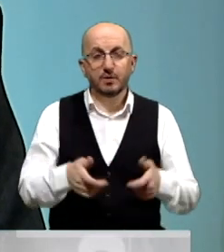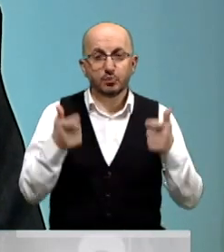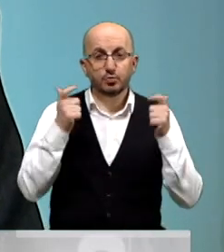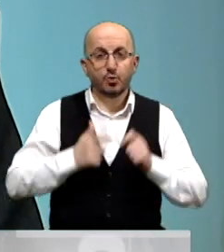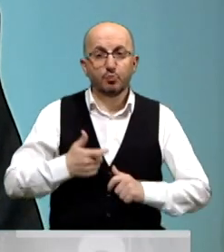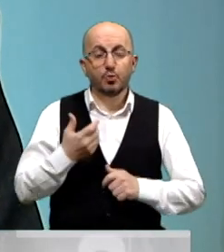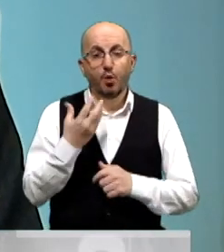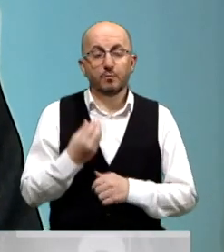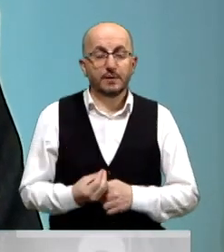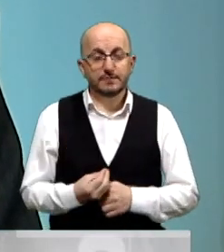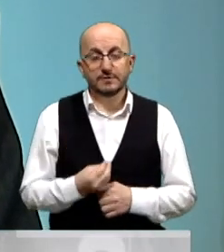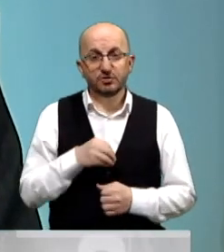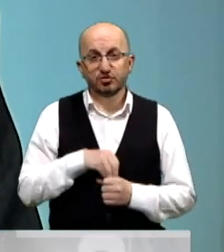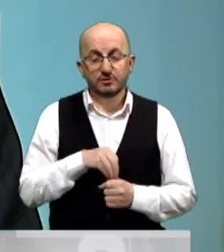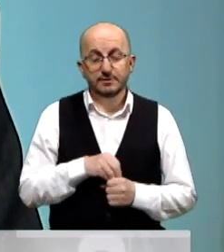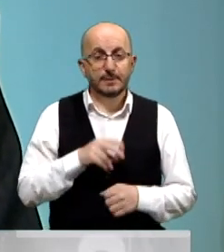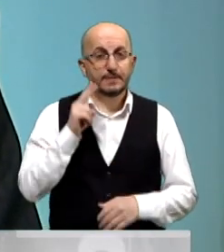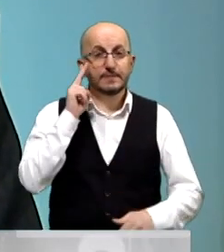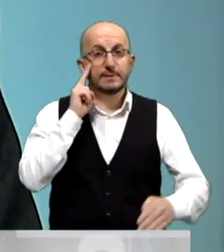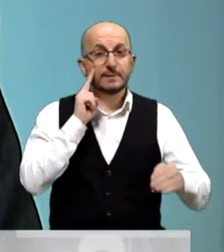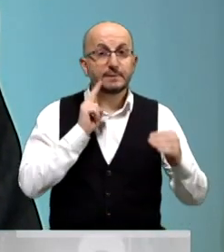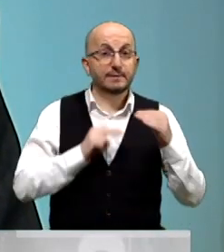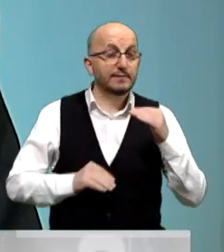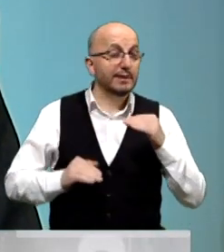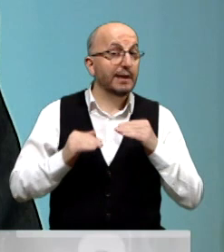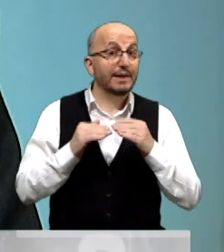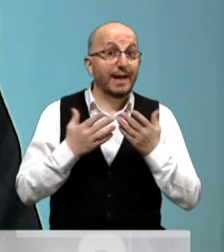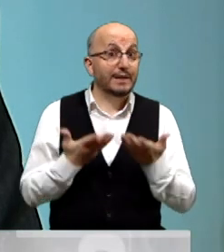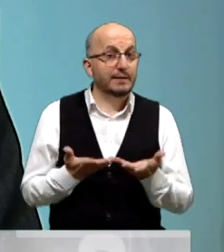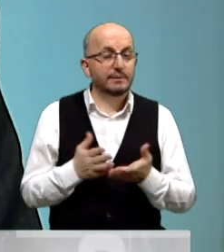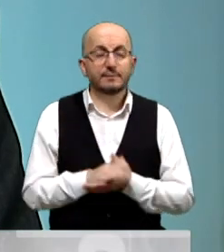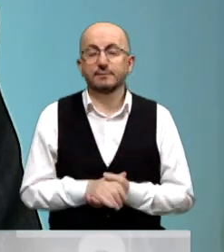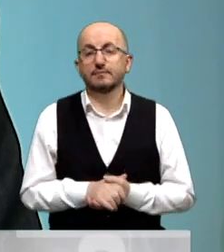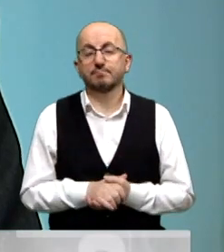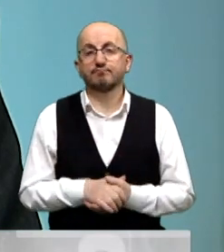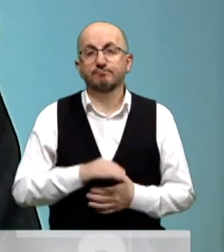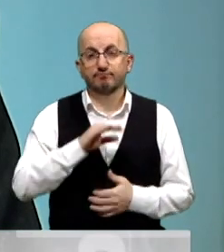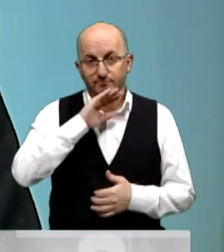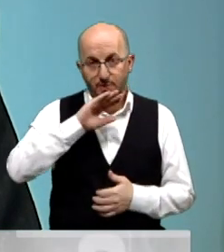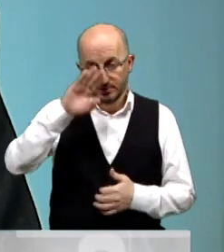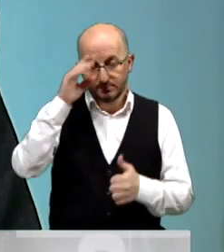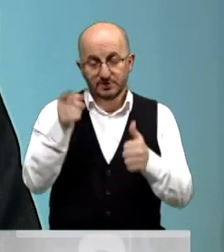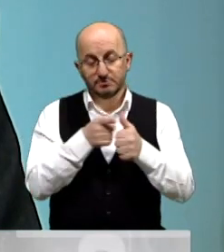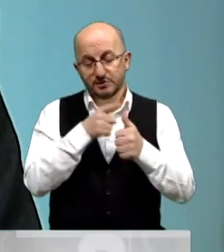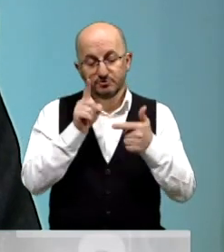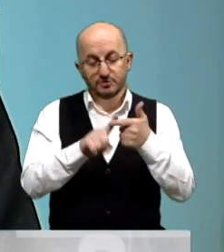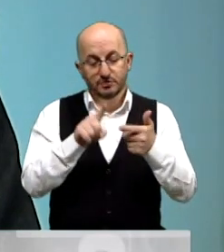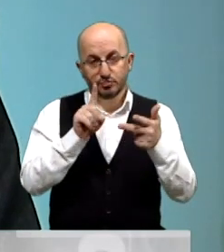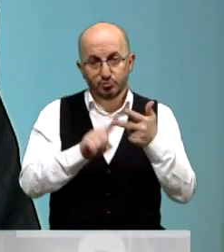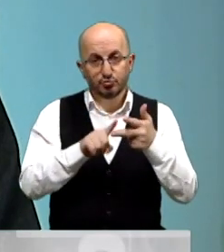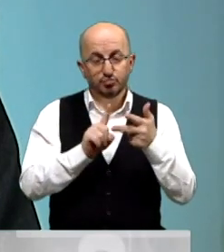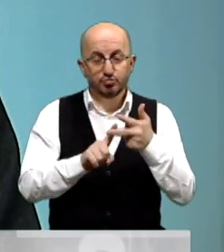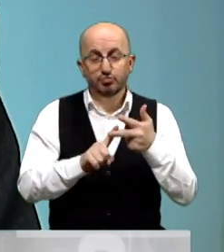mükellef olmanın nisabı nedir onu söyleyelim bayramın bir iki ve üç kurban